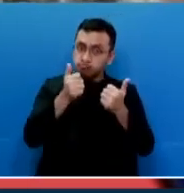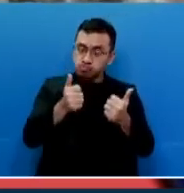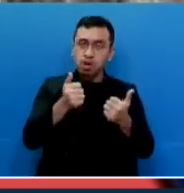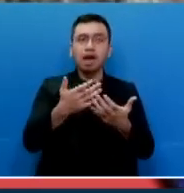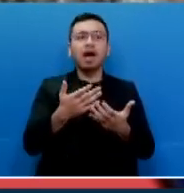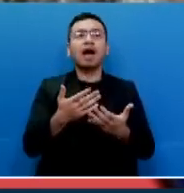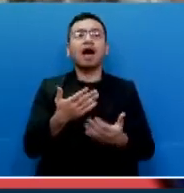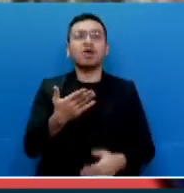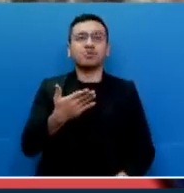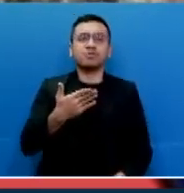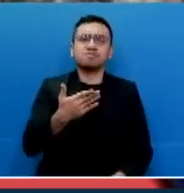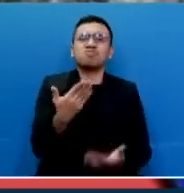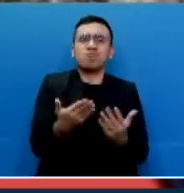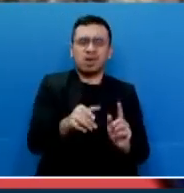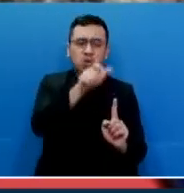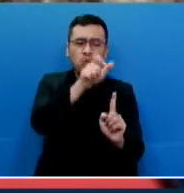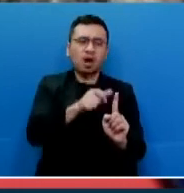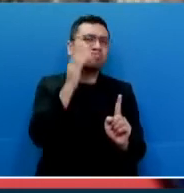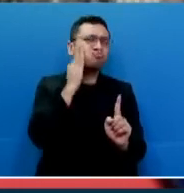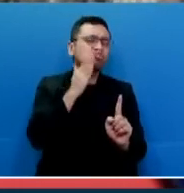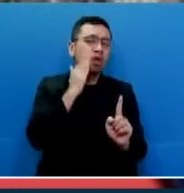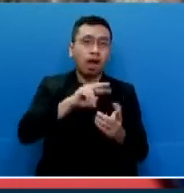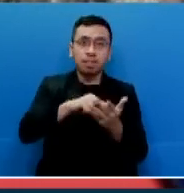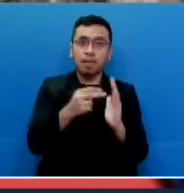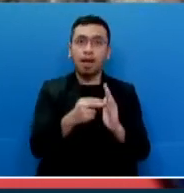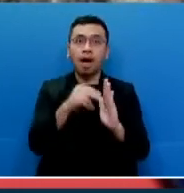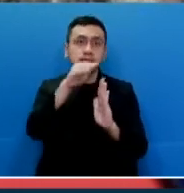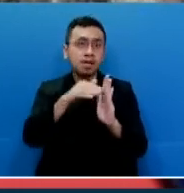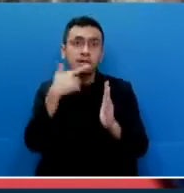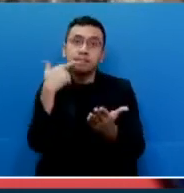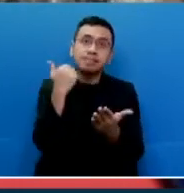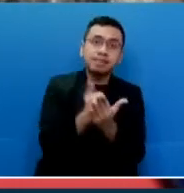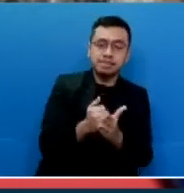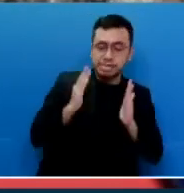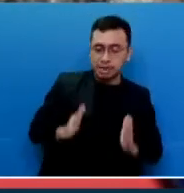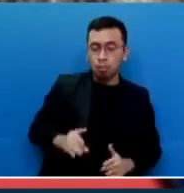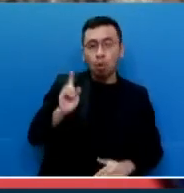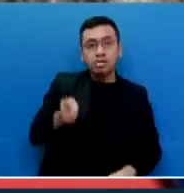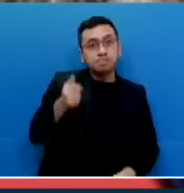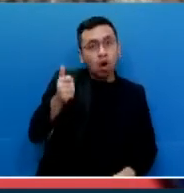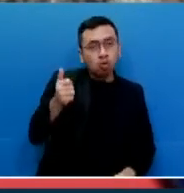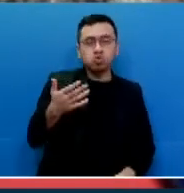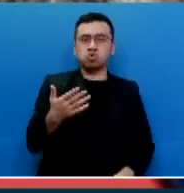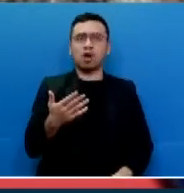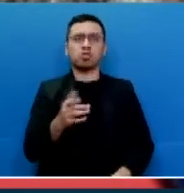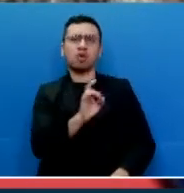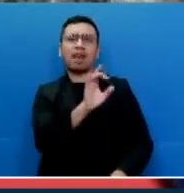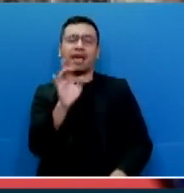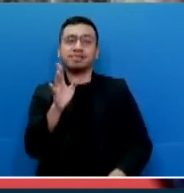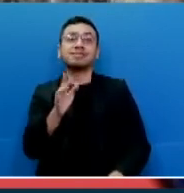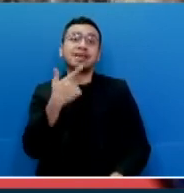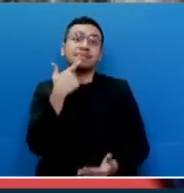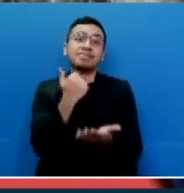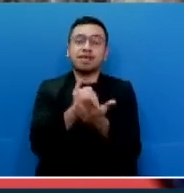mana tempatnya tahu di mana situasinya dan menurut saya itu yang akan dicari oleh pemilih Mbak tahu tempat tahu